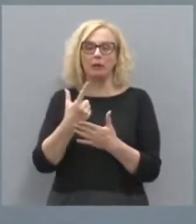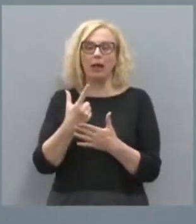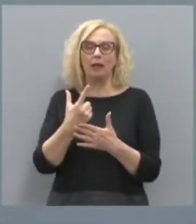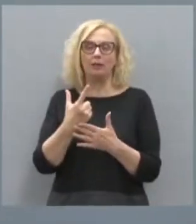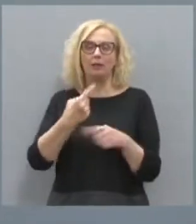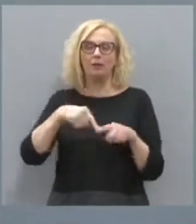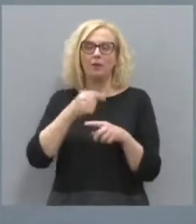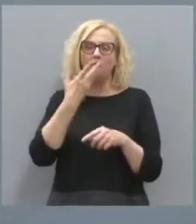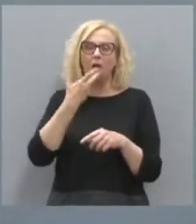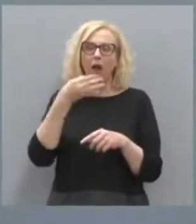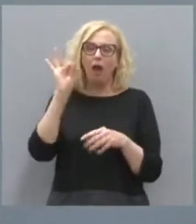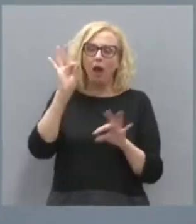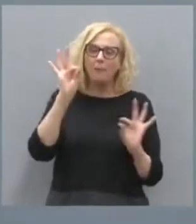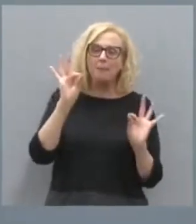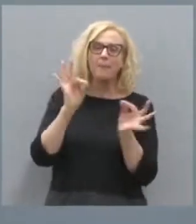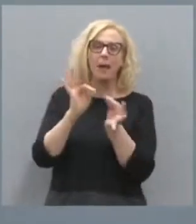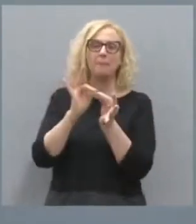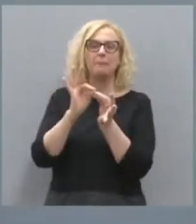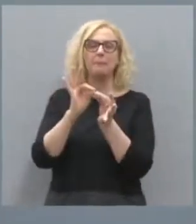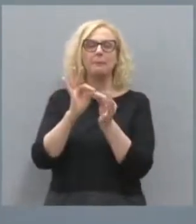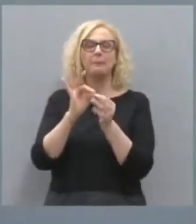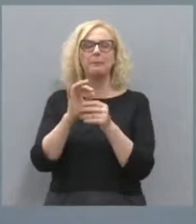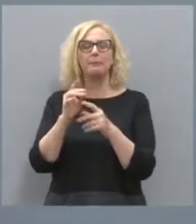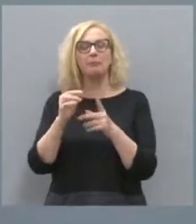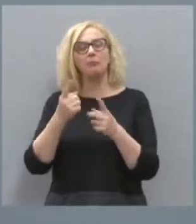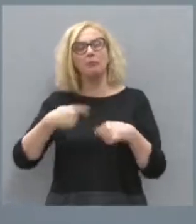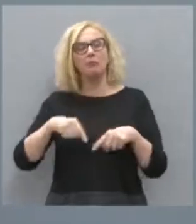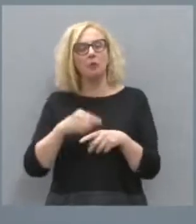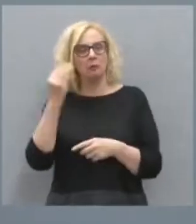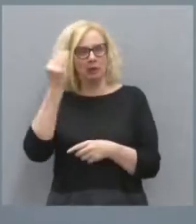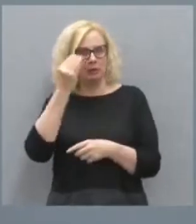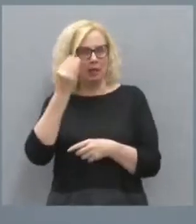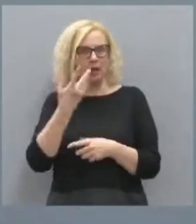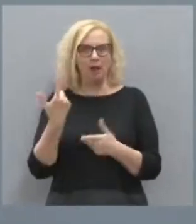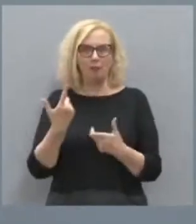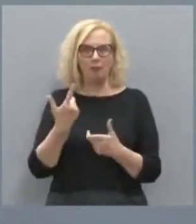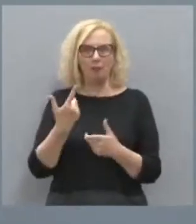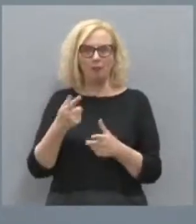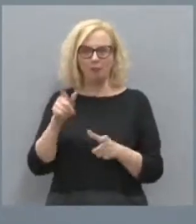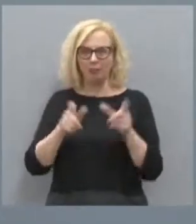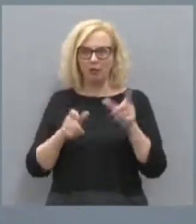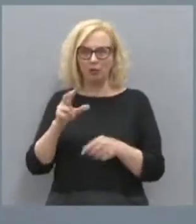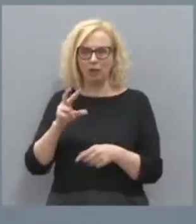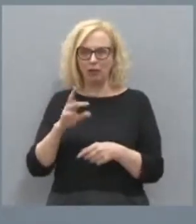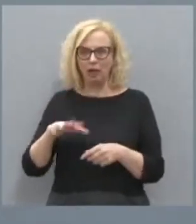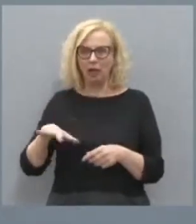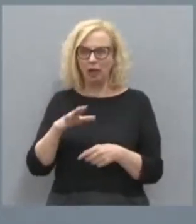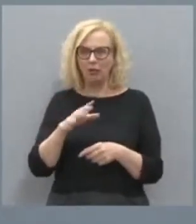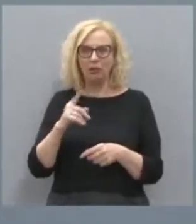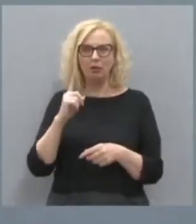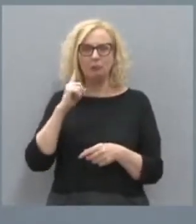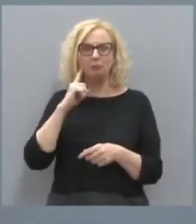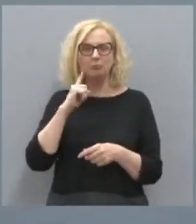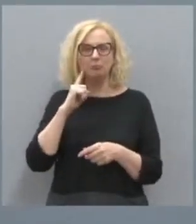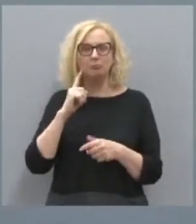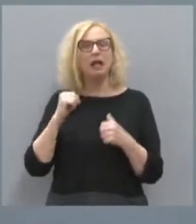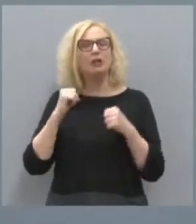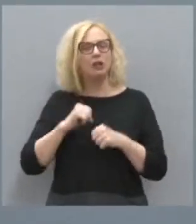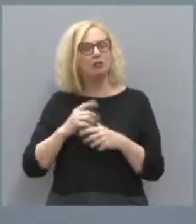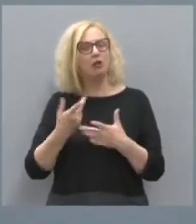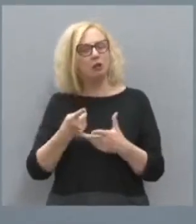crediamo che lo spirito civico che i trentini ci hanno sempre dimostrato e ci hanno anche insegnato